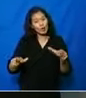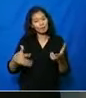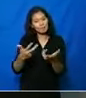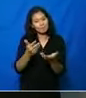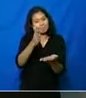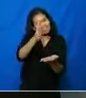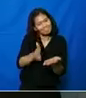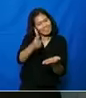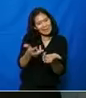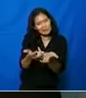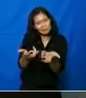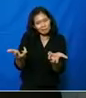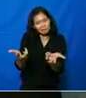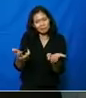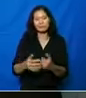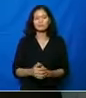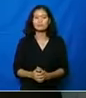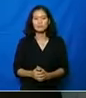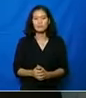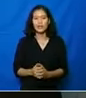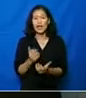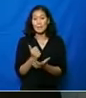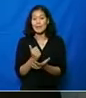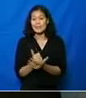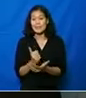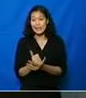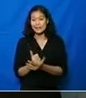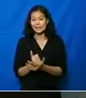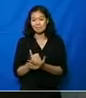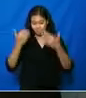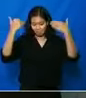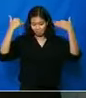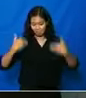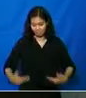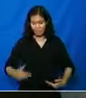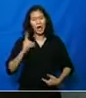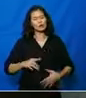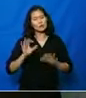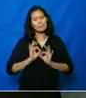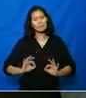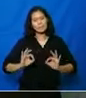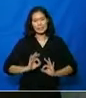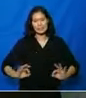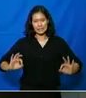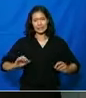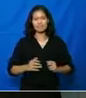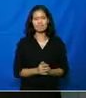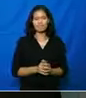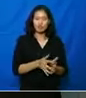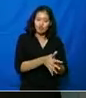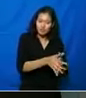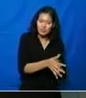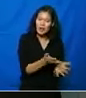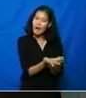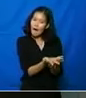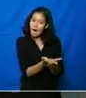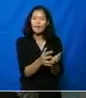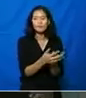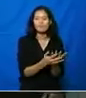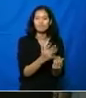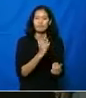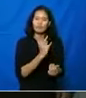pastikan setiap kita selalu dalam kondisi bersih, cuci tangan tentu,